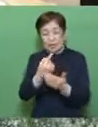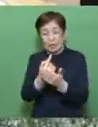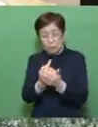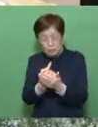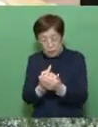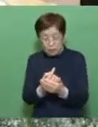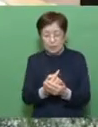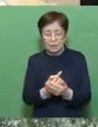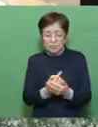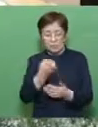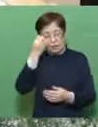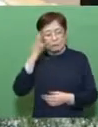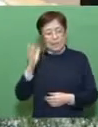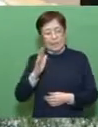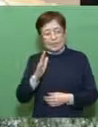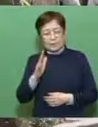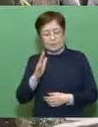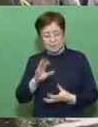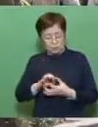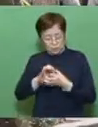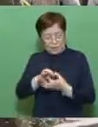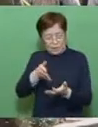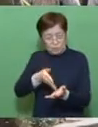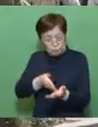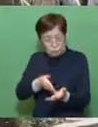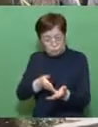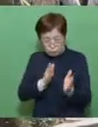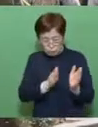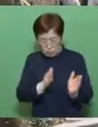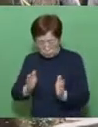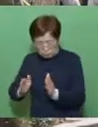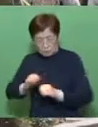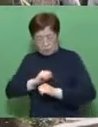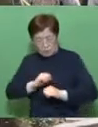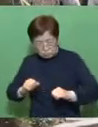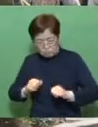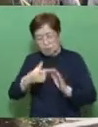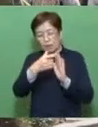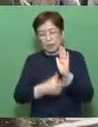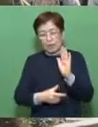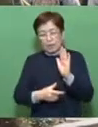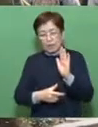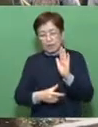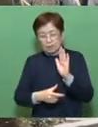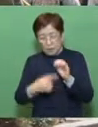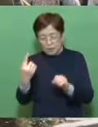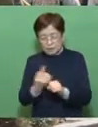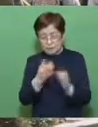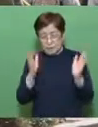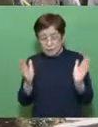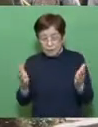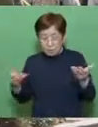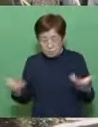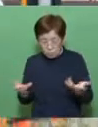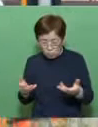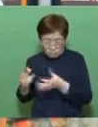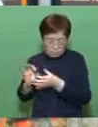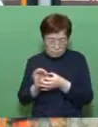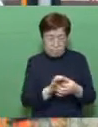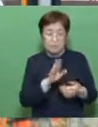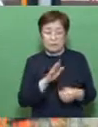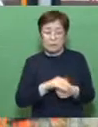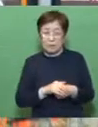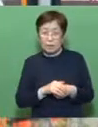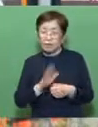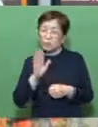ない伝える備えるはい年事業やってきたがこれからも